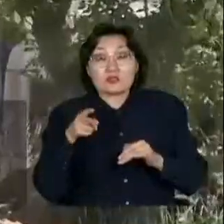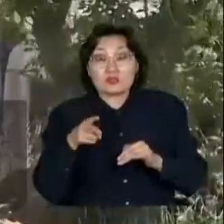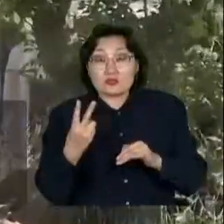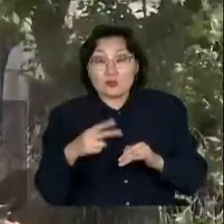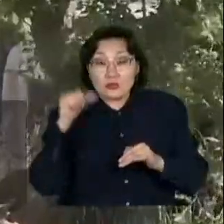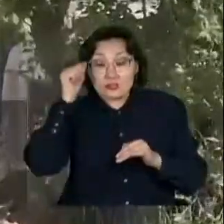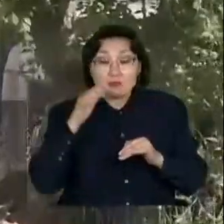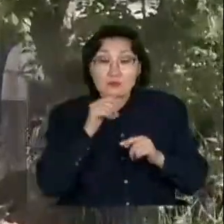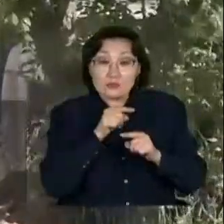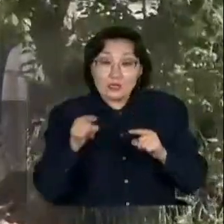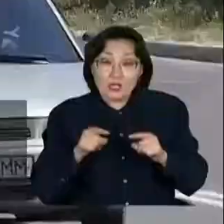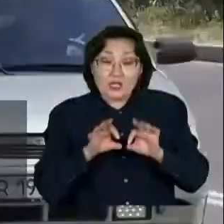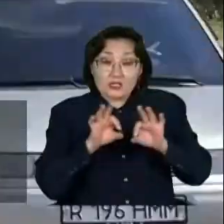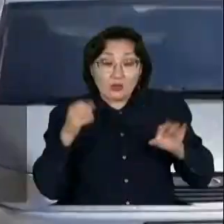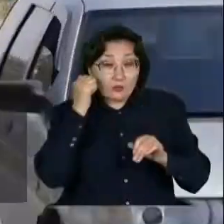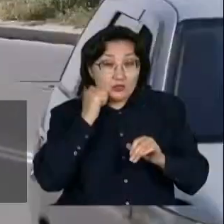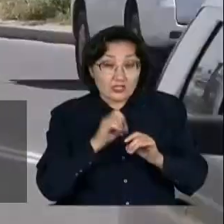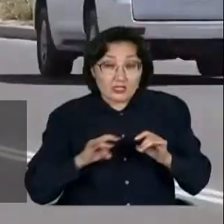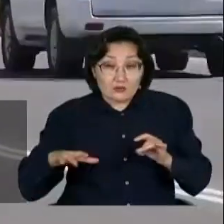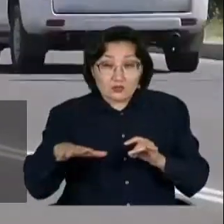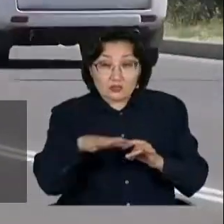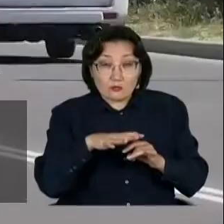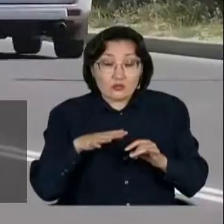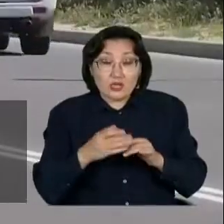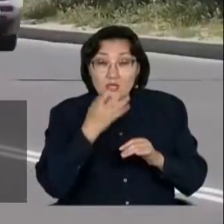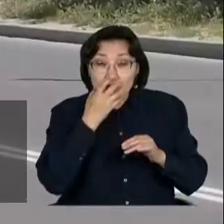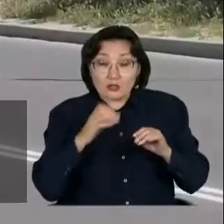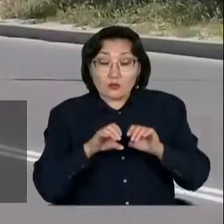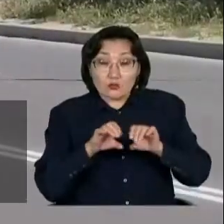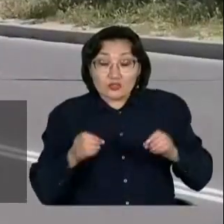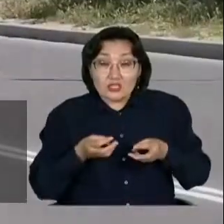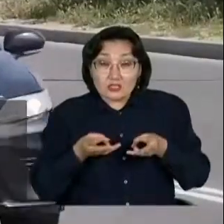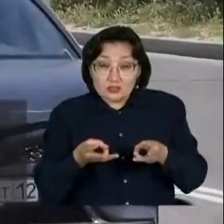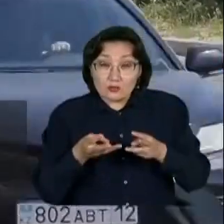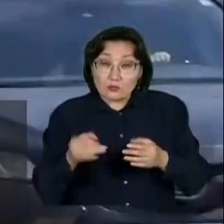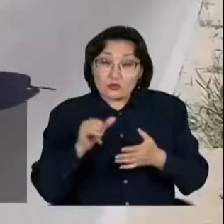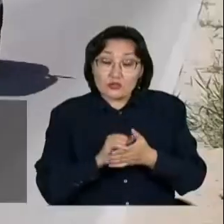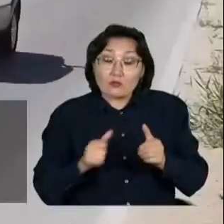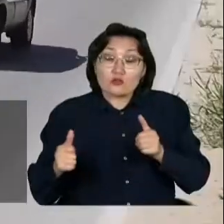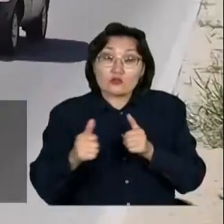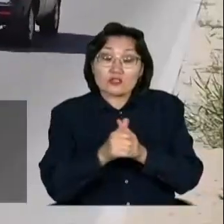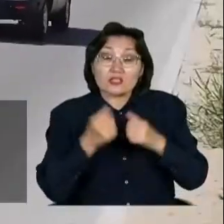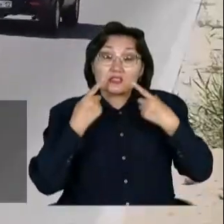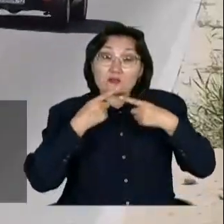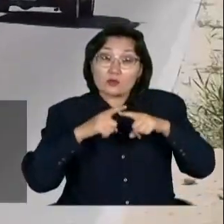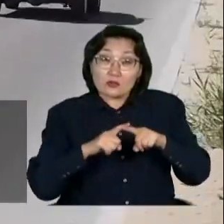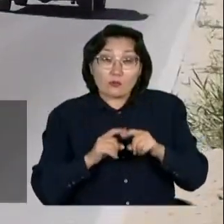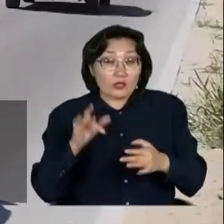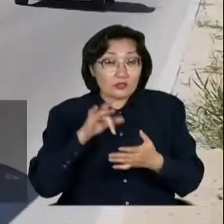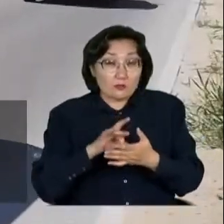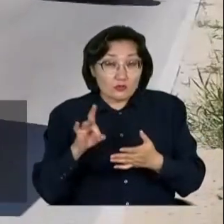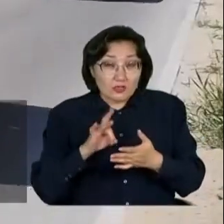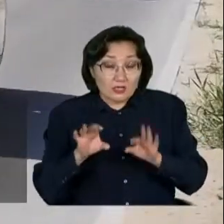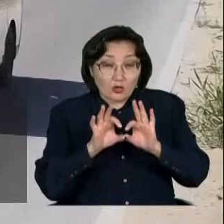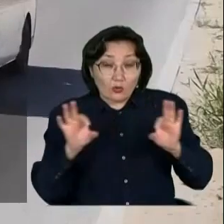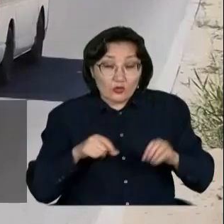2022 жылдан бері желісі тозған ықшам аудандарда жылу қазандығы орнатылды. Озық үлгідегі технология орталықтандырылған